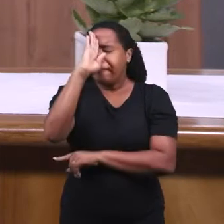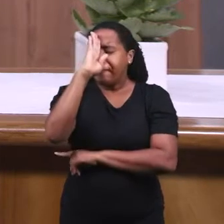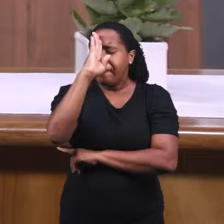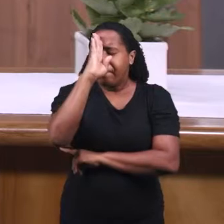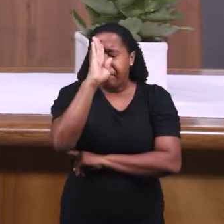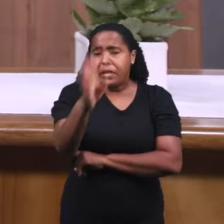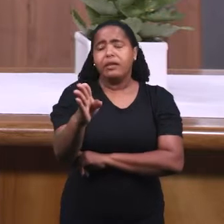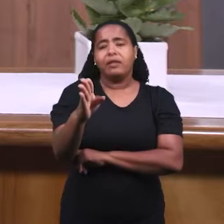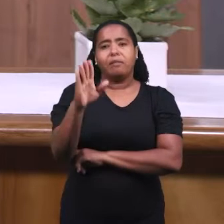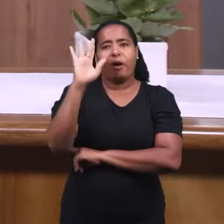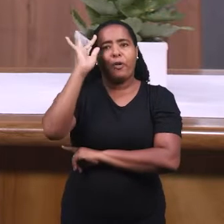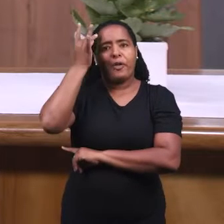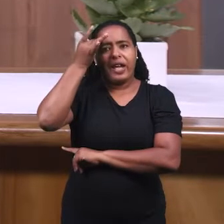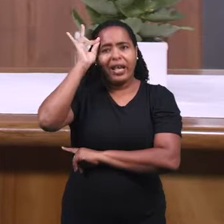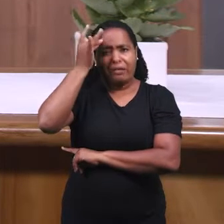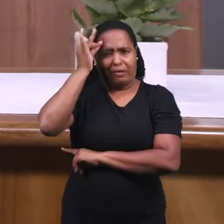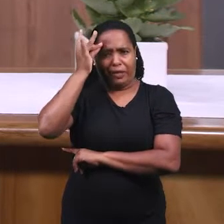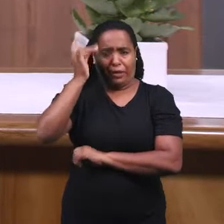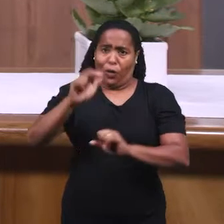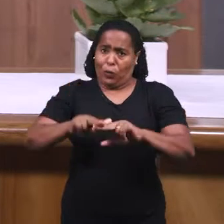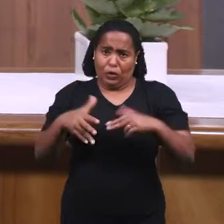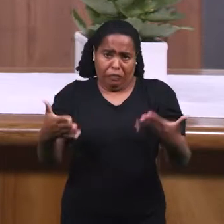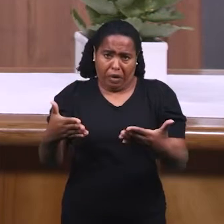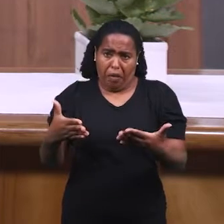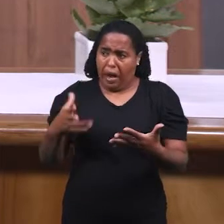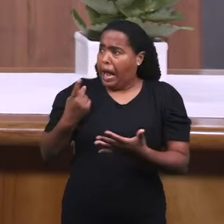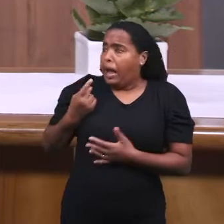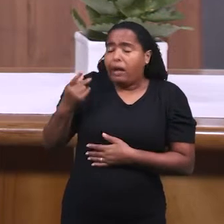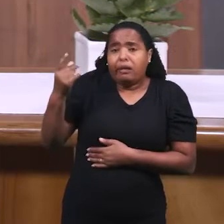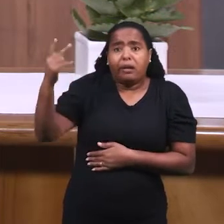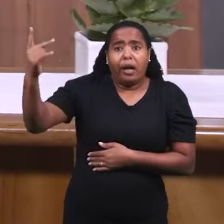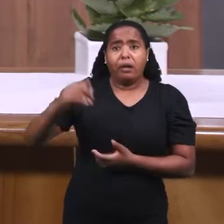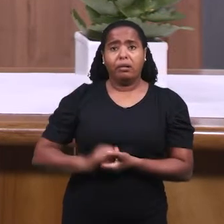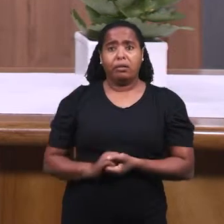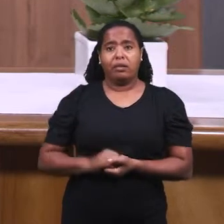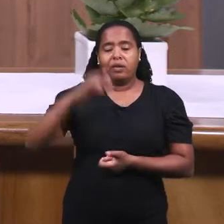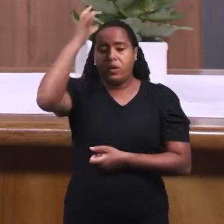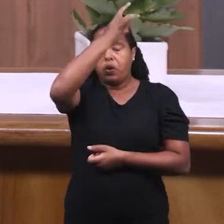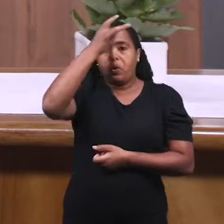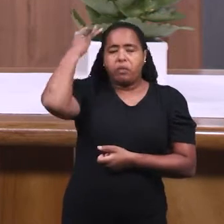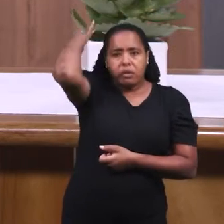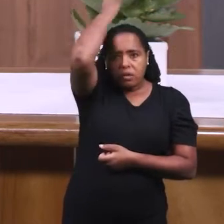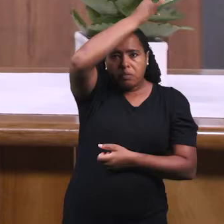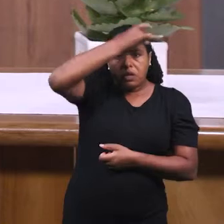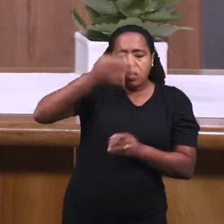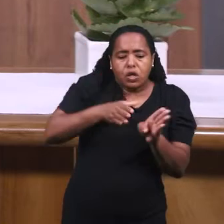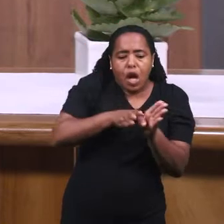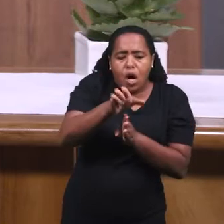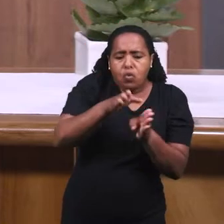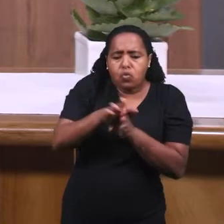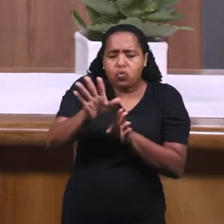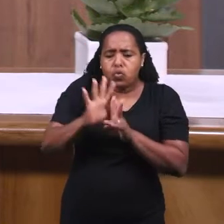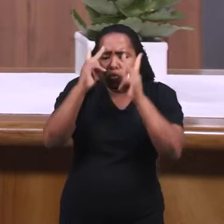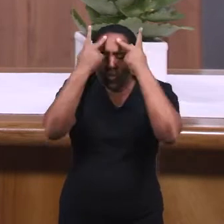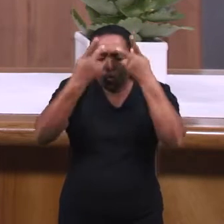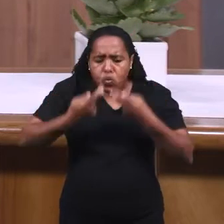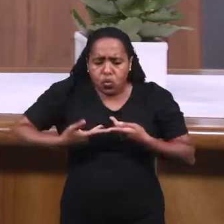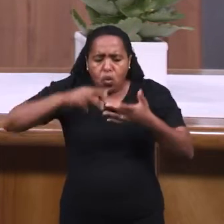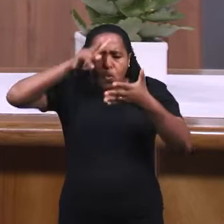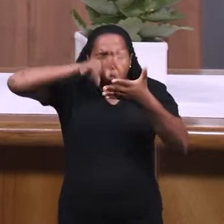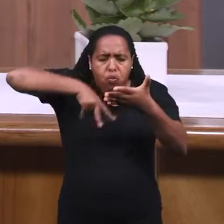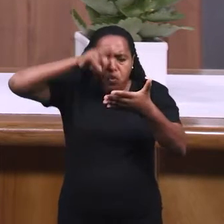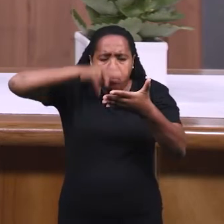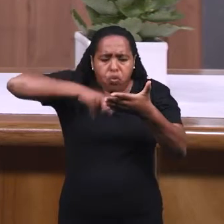Божьем основная суть ее, она пророческая, потому что Слово, оно вечное. Дух Святой